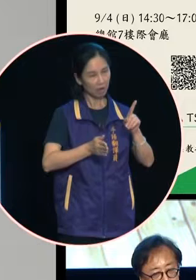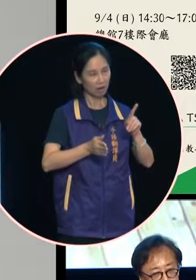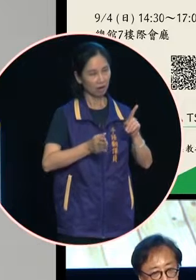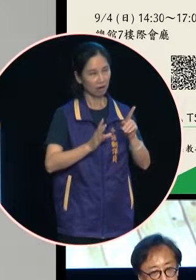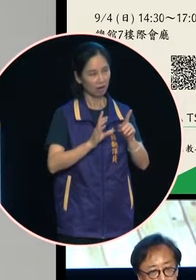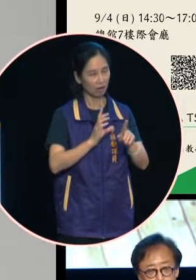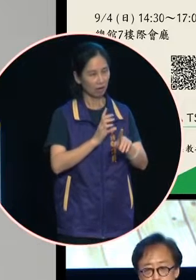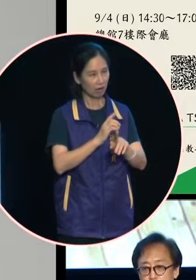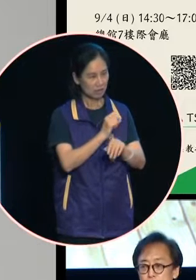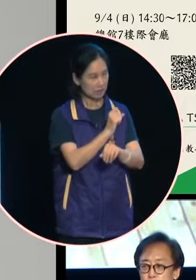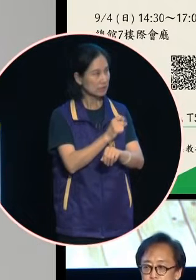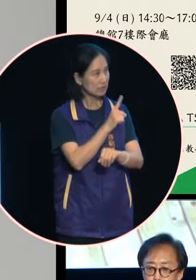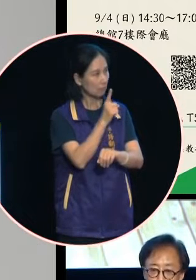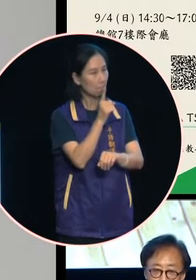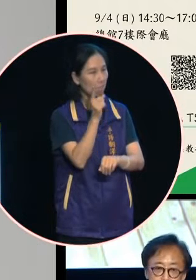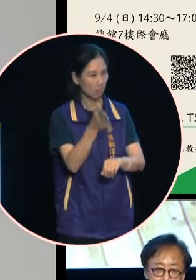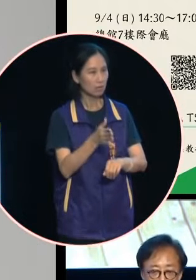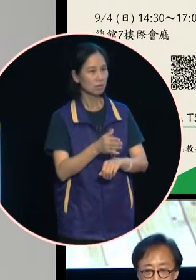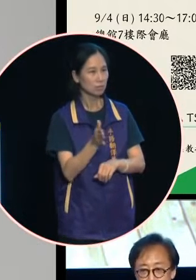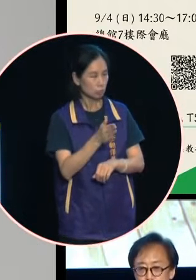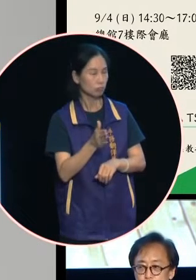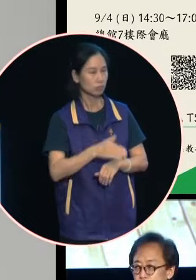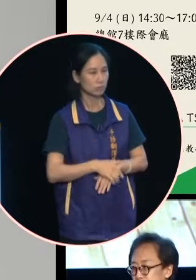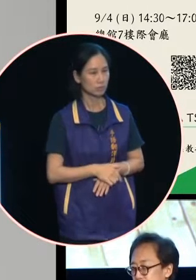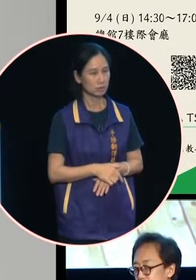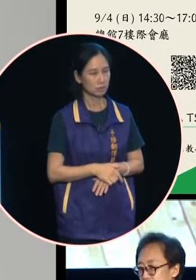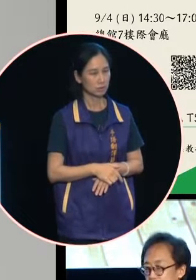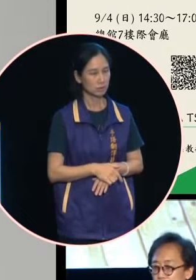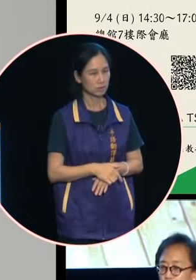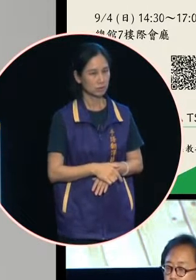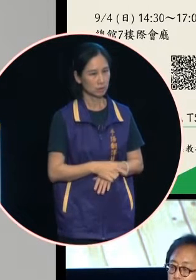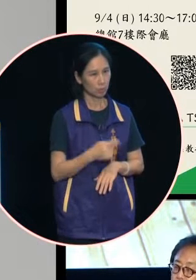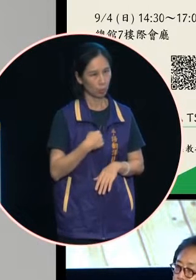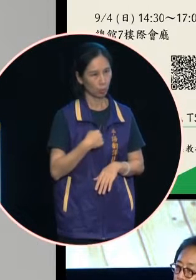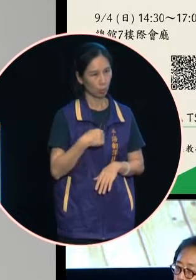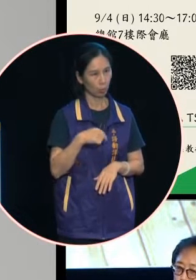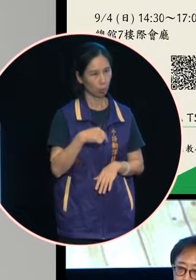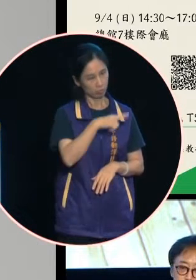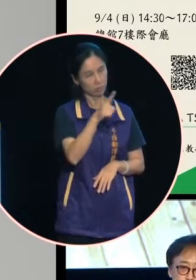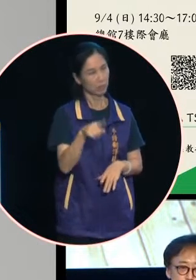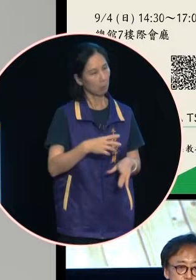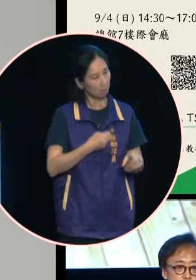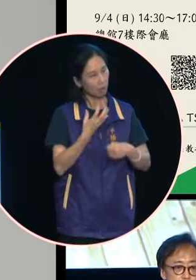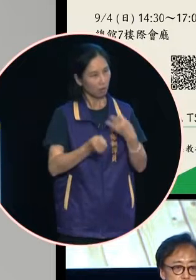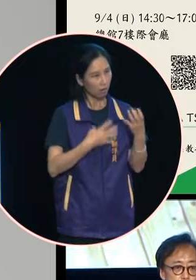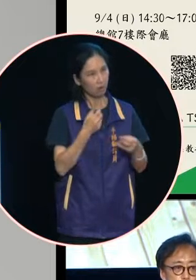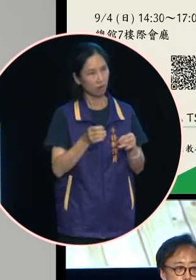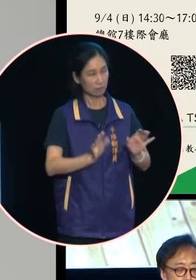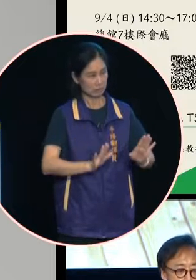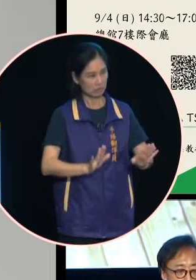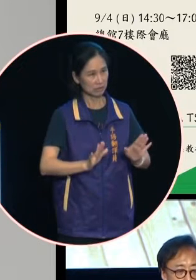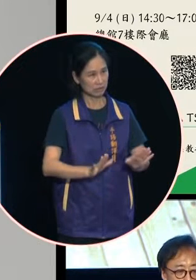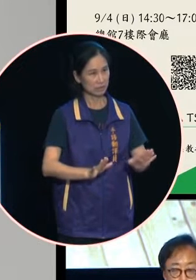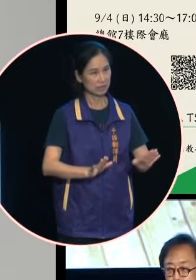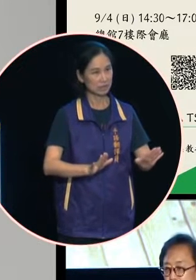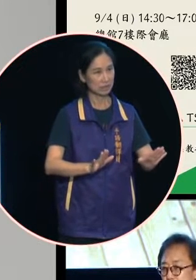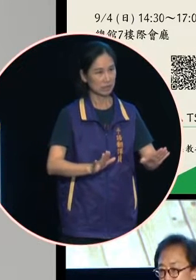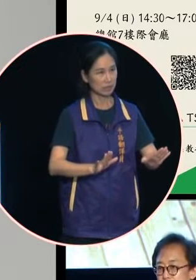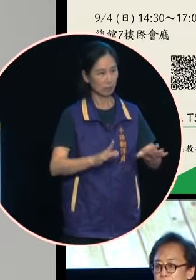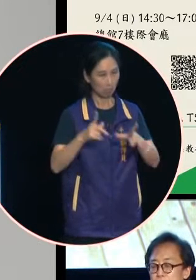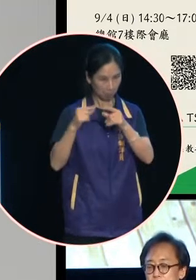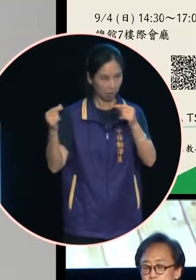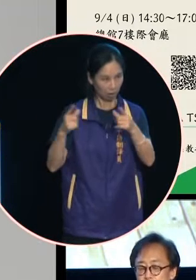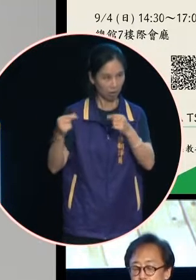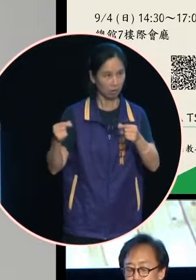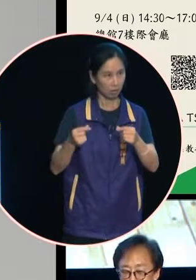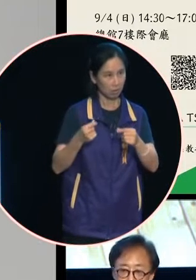者一个小时20分钟，大概这个时间，我跟各位介绍一下目前的日本最